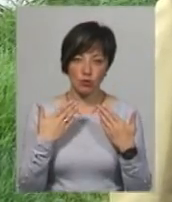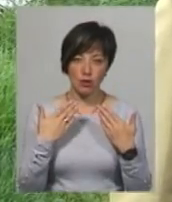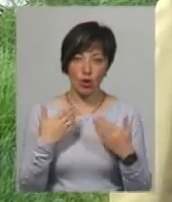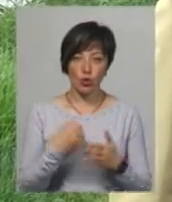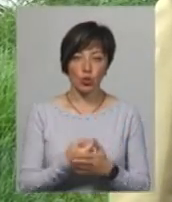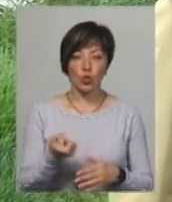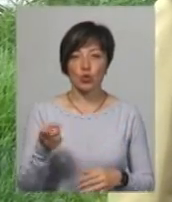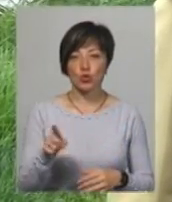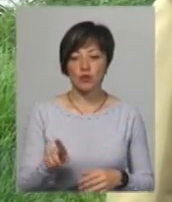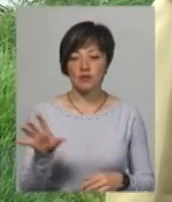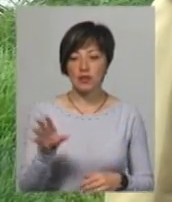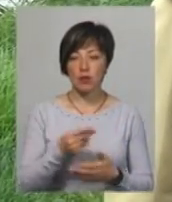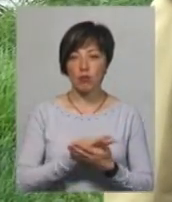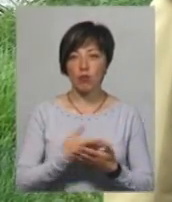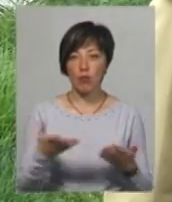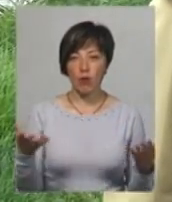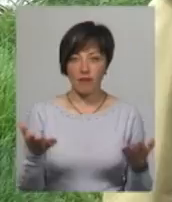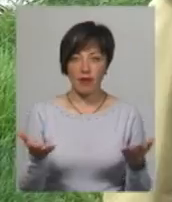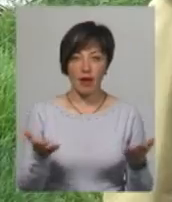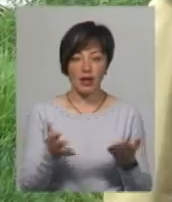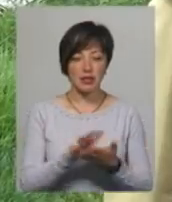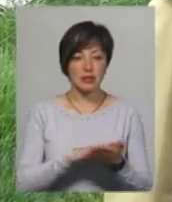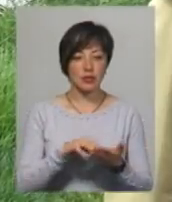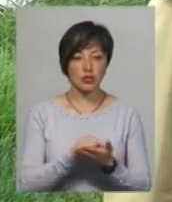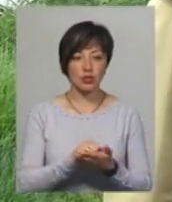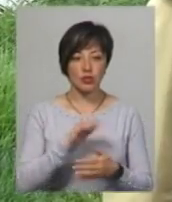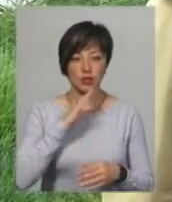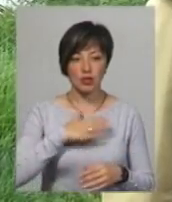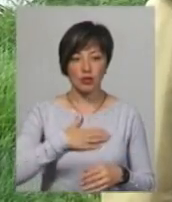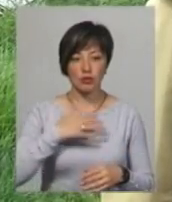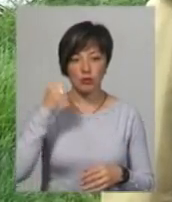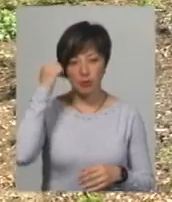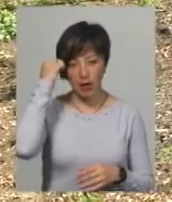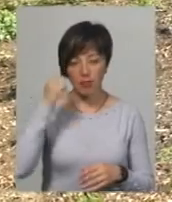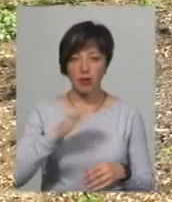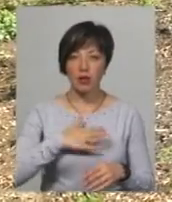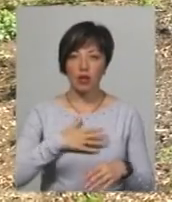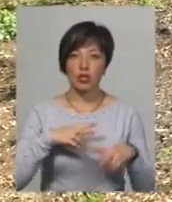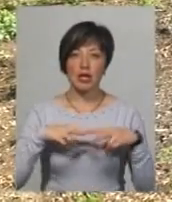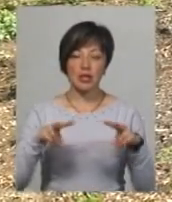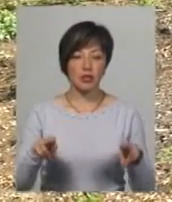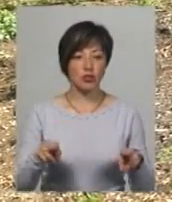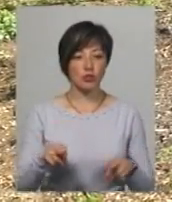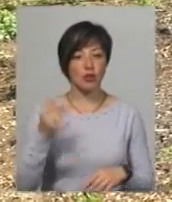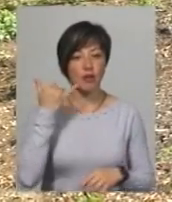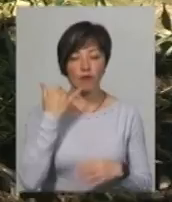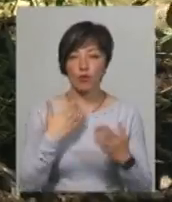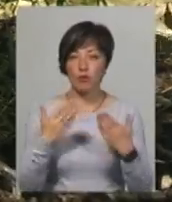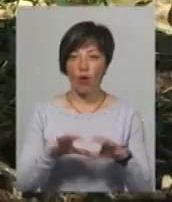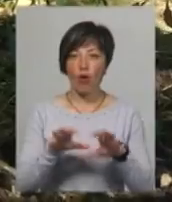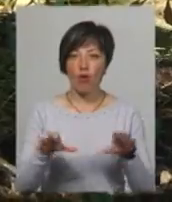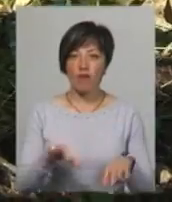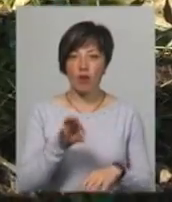до того всіх проявів, які знищують нашу пам'ять, нашу ідентичність. У телефонній розмові голова Новоушицької